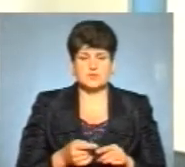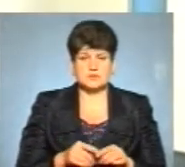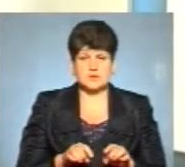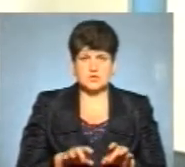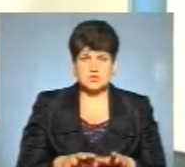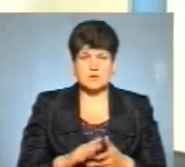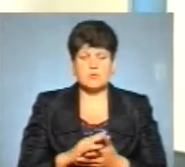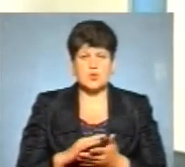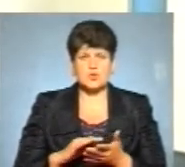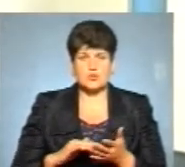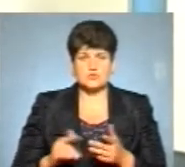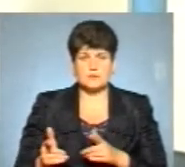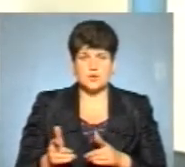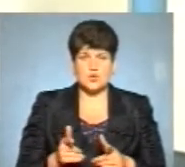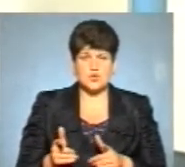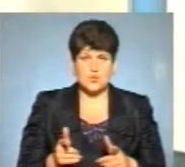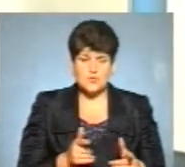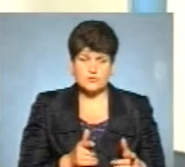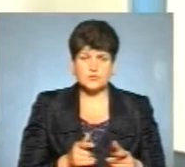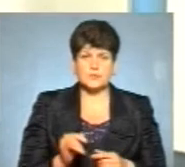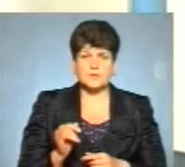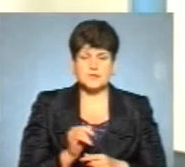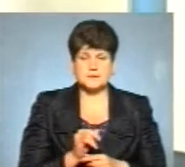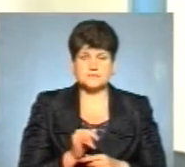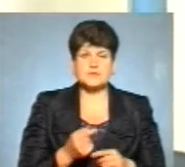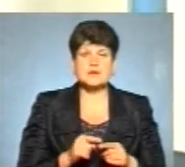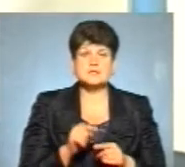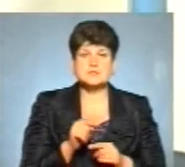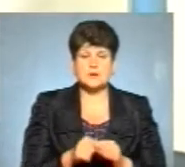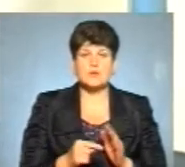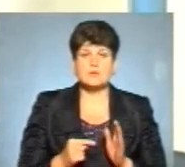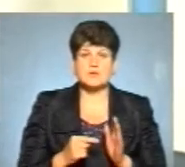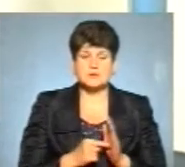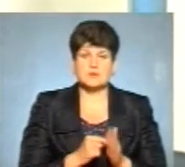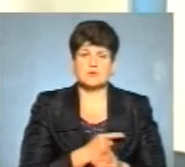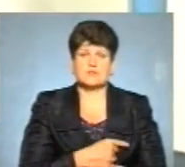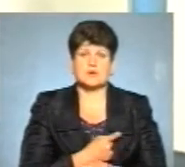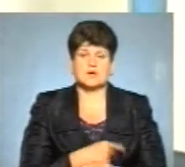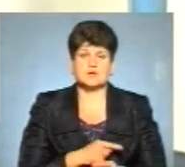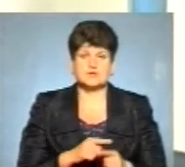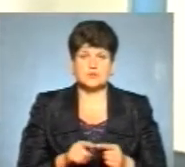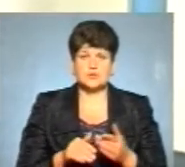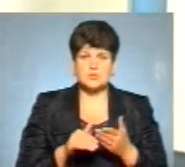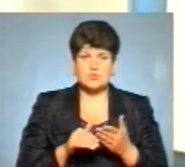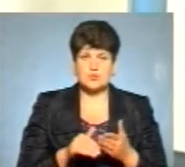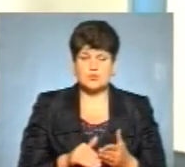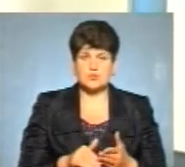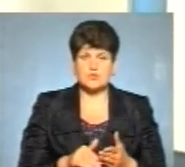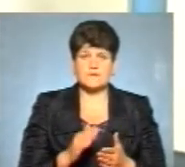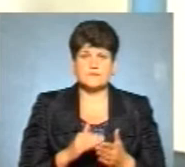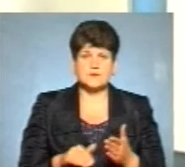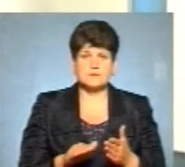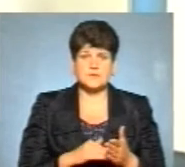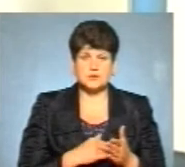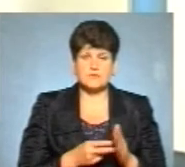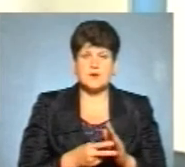але продовжуємо підготовку. І саме з цією метою в лікарні швидкої допомоги відмінена